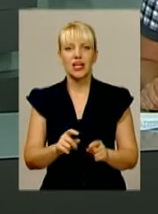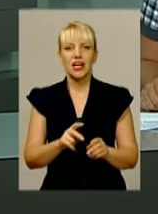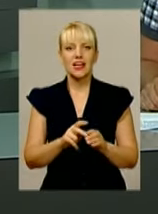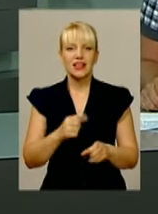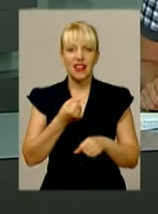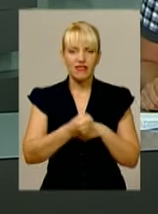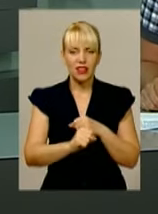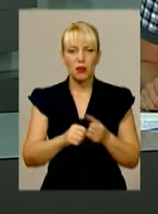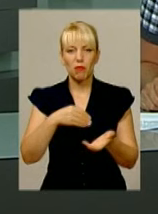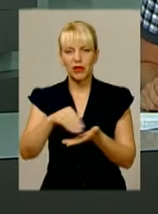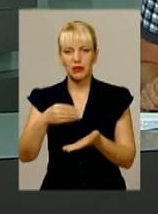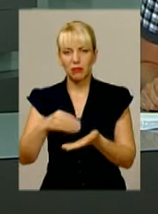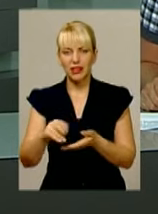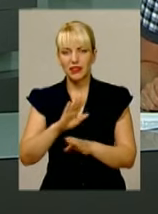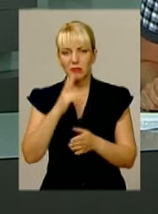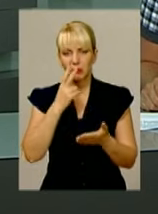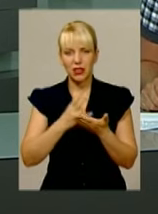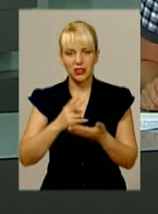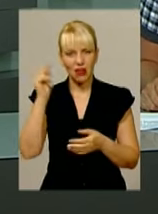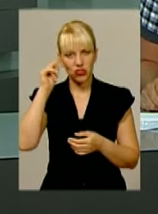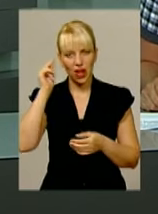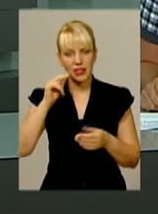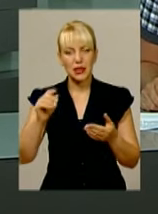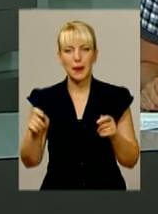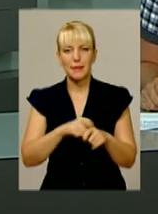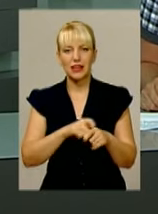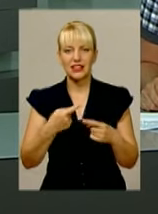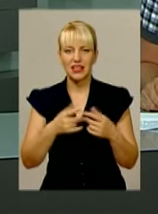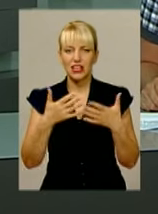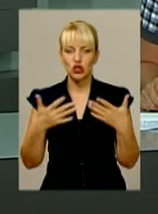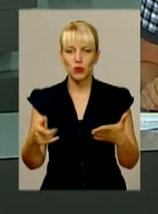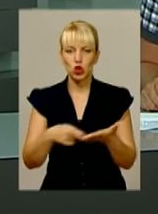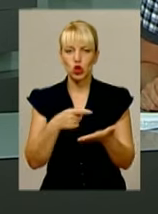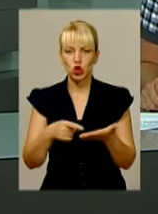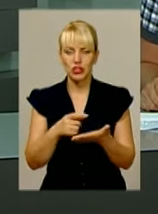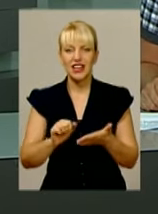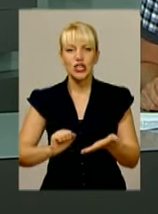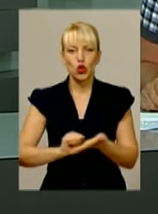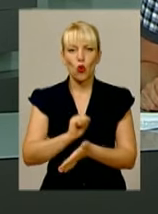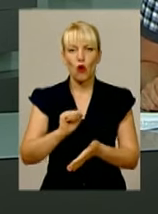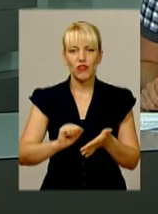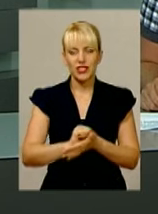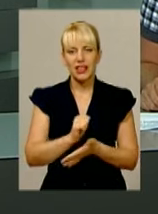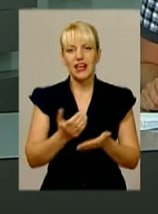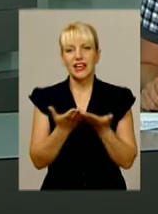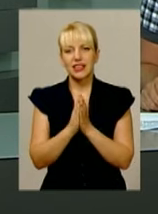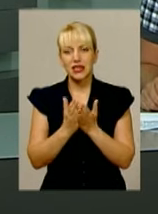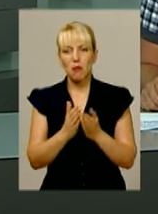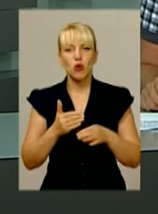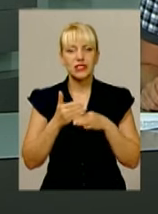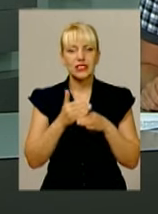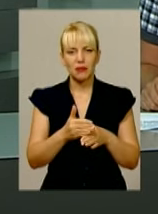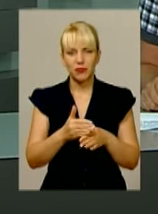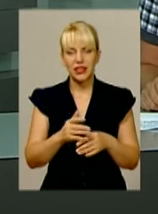придбати непередбачені законом навчальні матеріали. Це різноманітні зошити з друкованою основою, хрестоматії, посібники з практичними